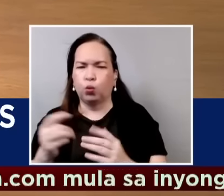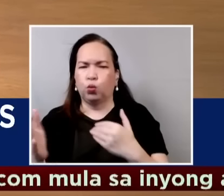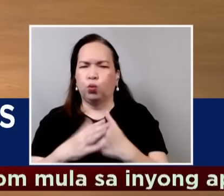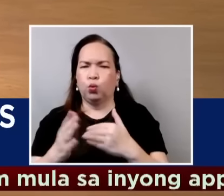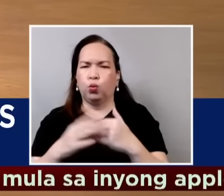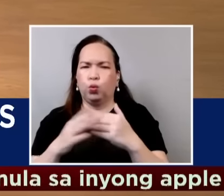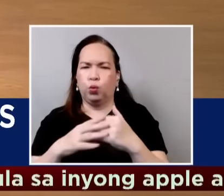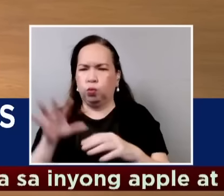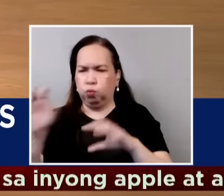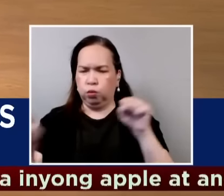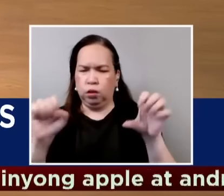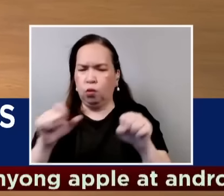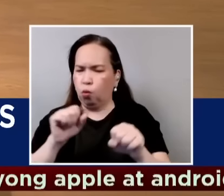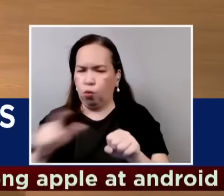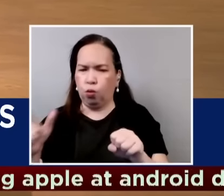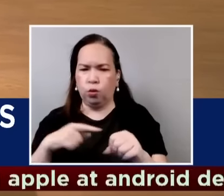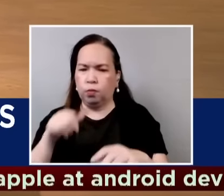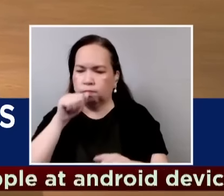yan.